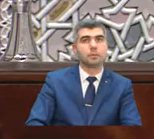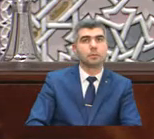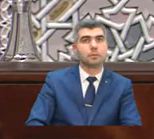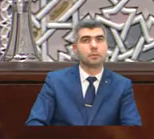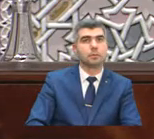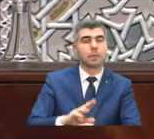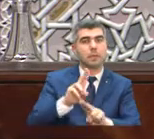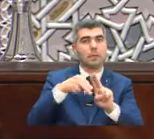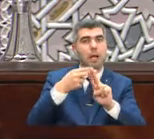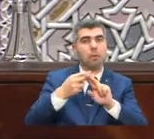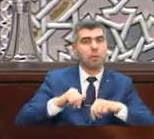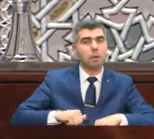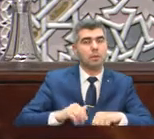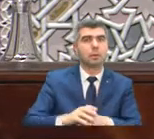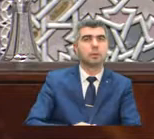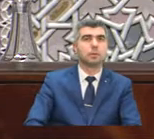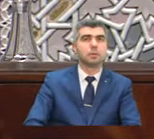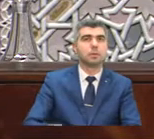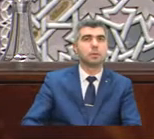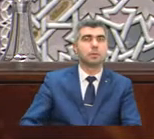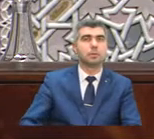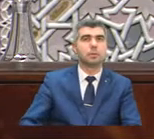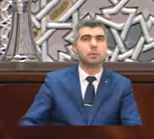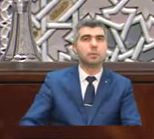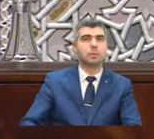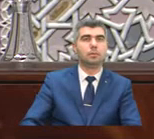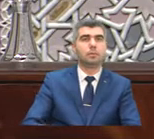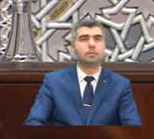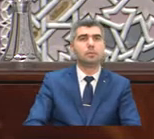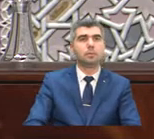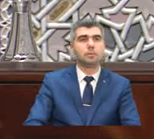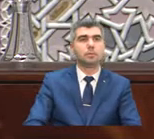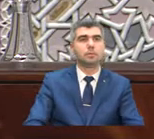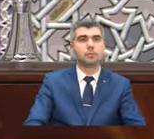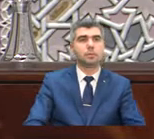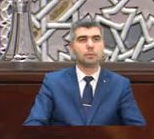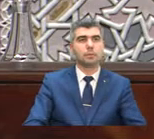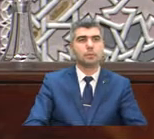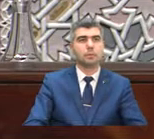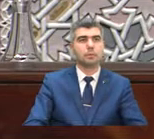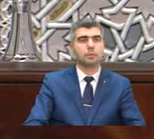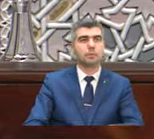كلمة لكم سيد الوزير للرد على التعقيب والتعقيب الإضافي.